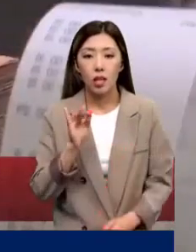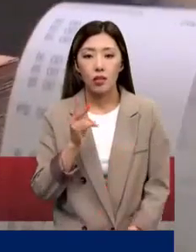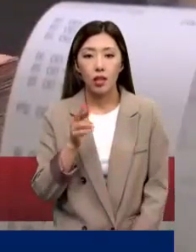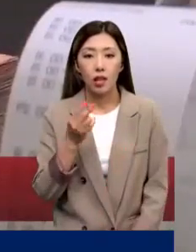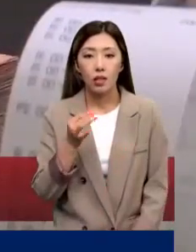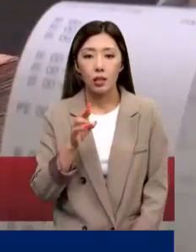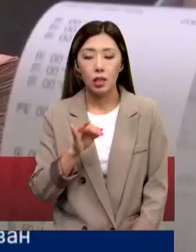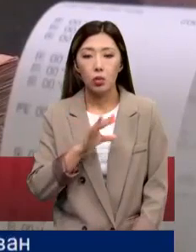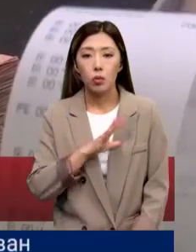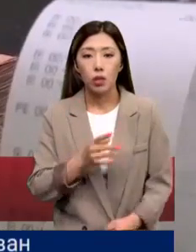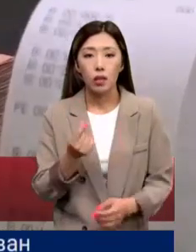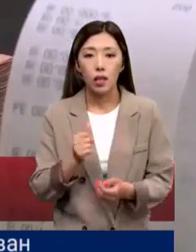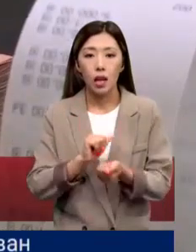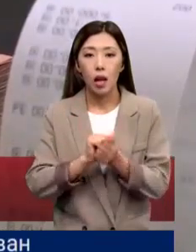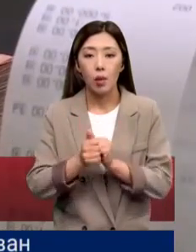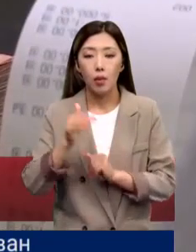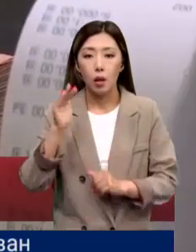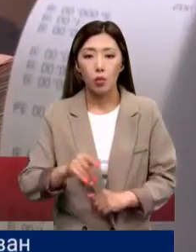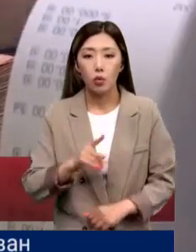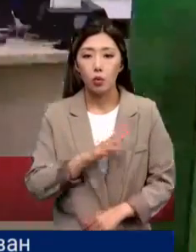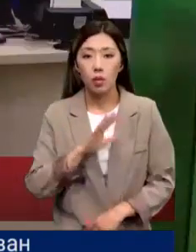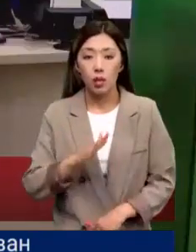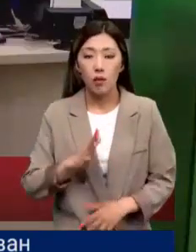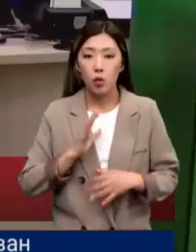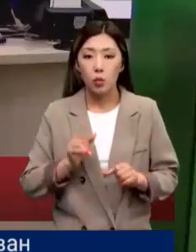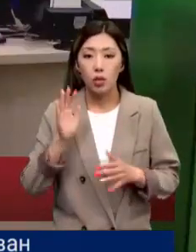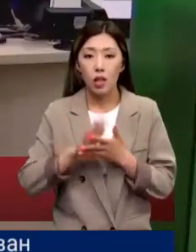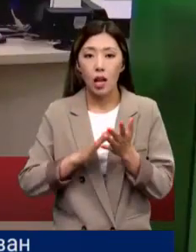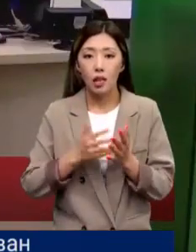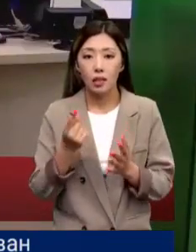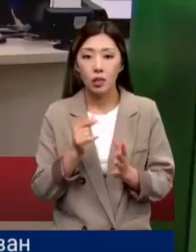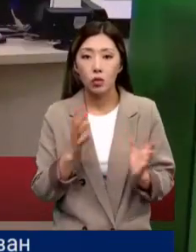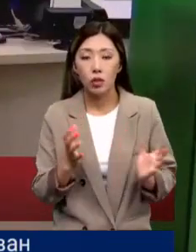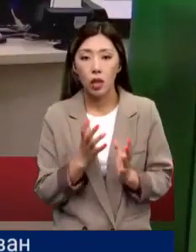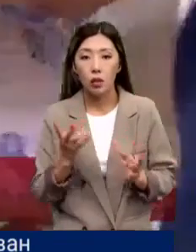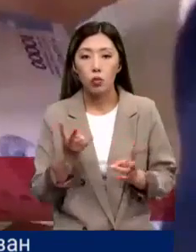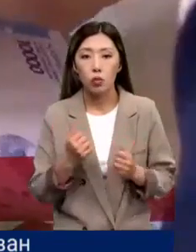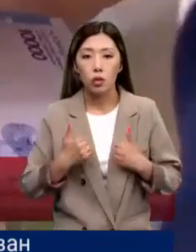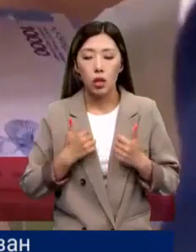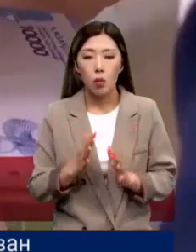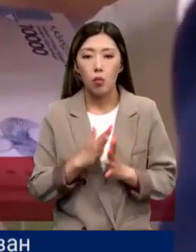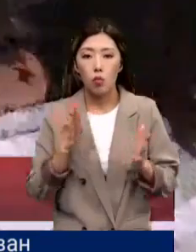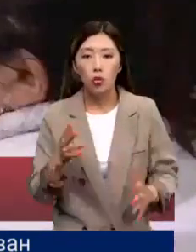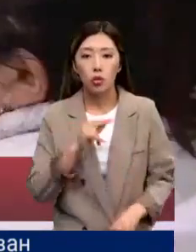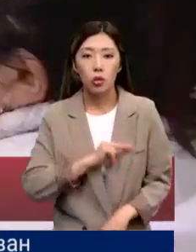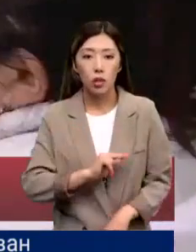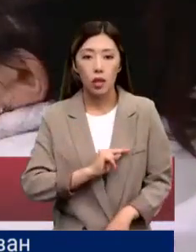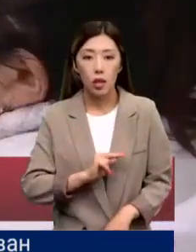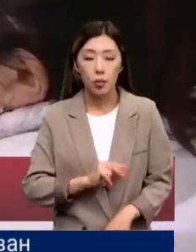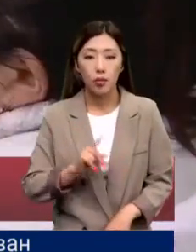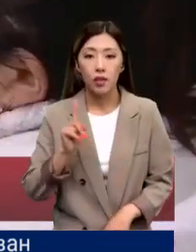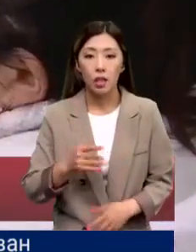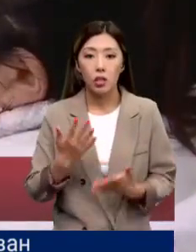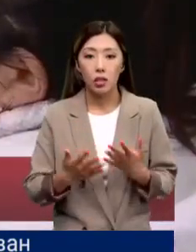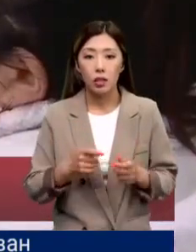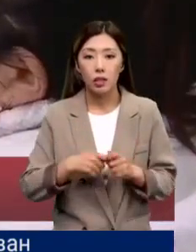допустить падения обменного курса тенге. Возможно, для дальнейшего сдерживания потребуется предпринять еще более радикальные меры, даже если это